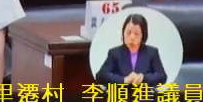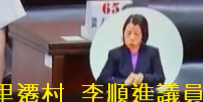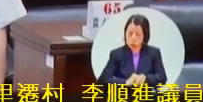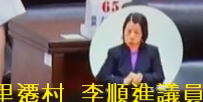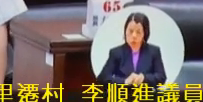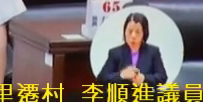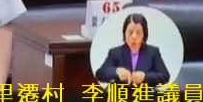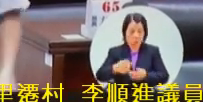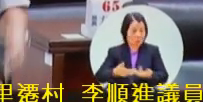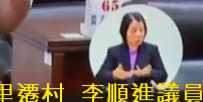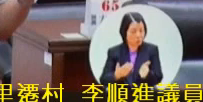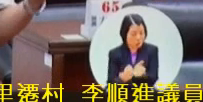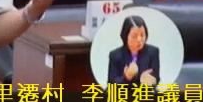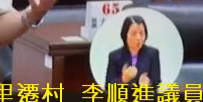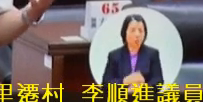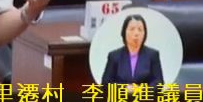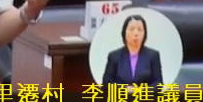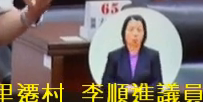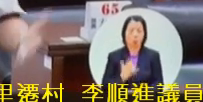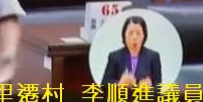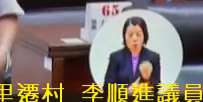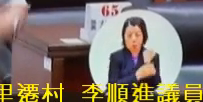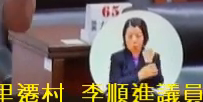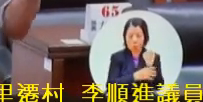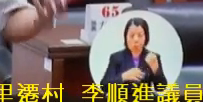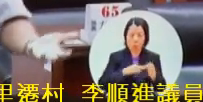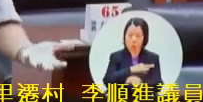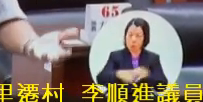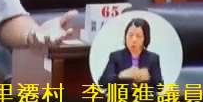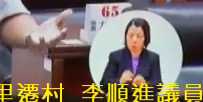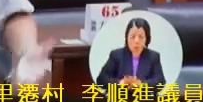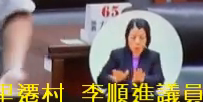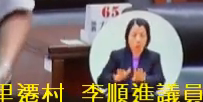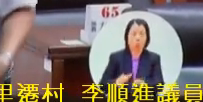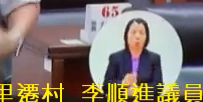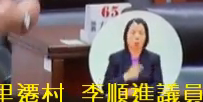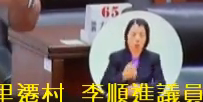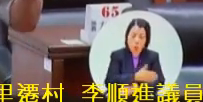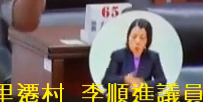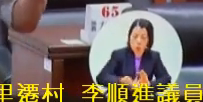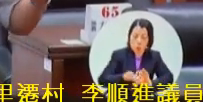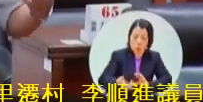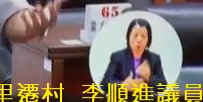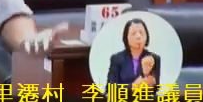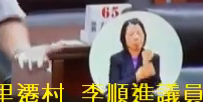时，我想我们也支持经济发展，我们希望完成迁村，希望产业